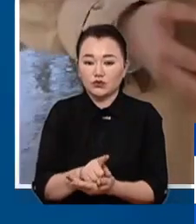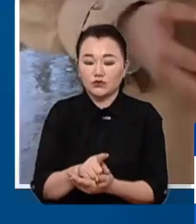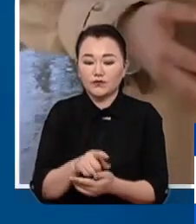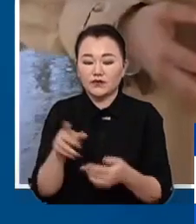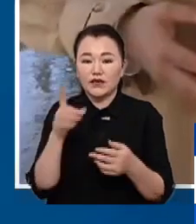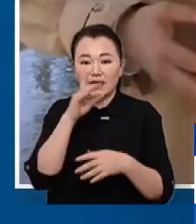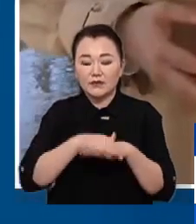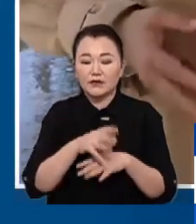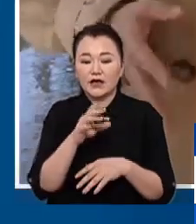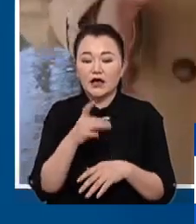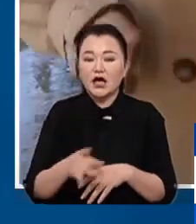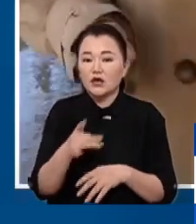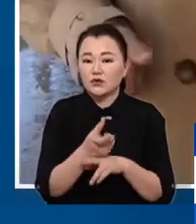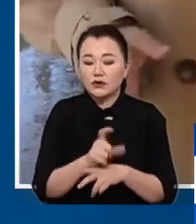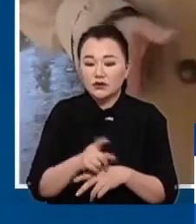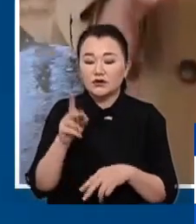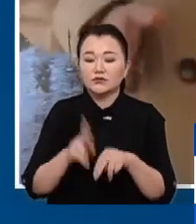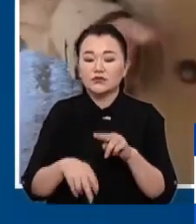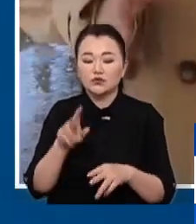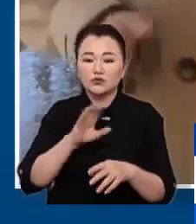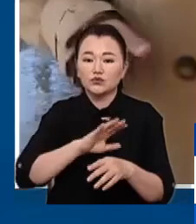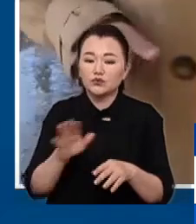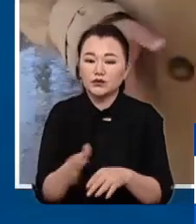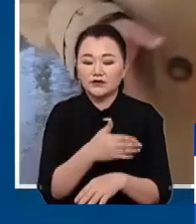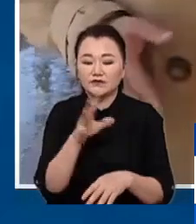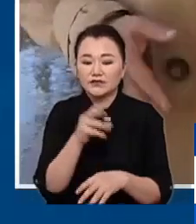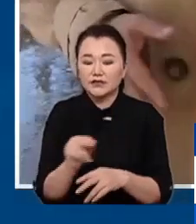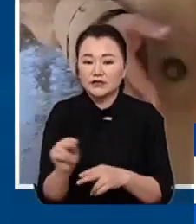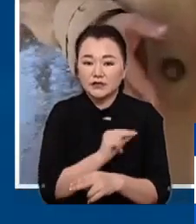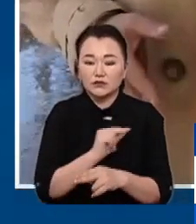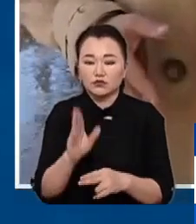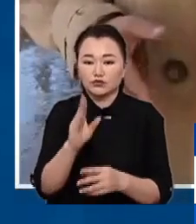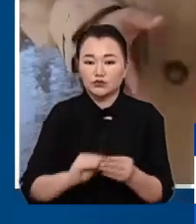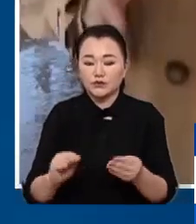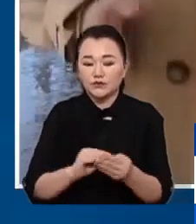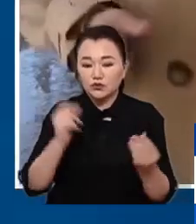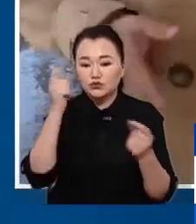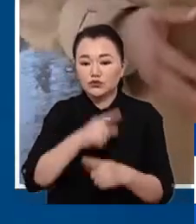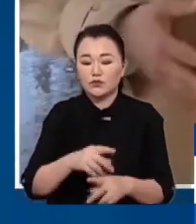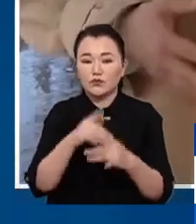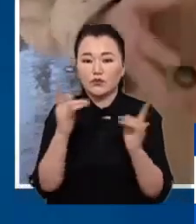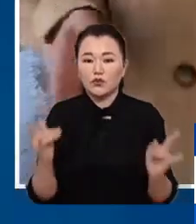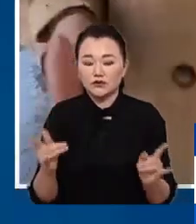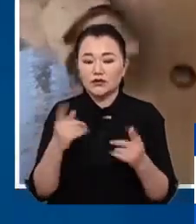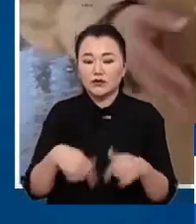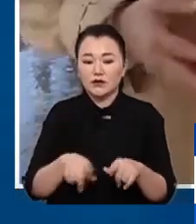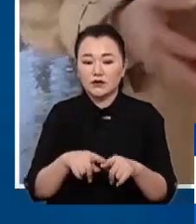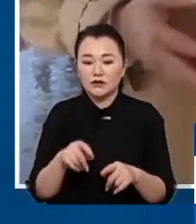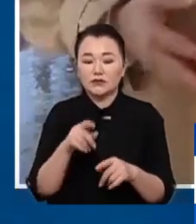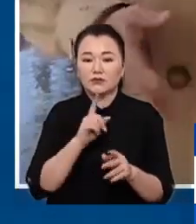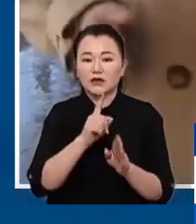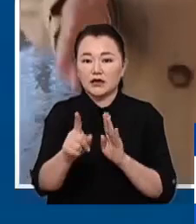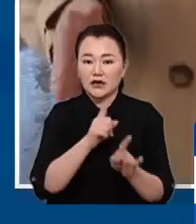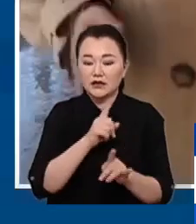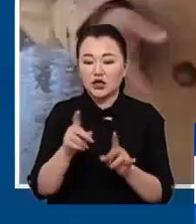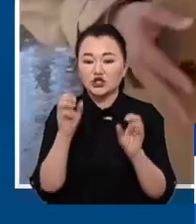акимате Алгинского района уверяют, подрядчик устранит все недоделки. Кроме того, выяснилось, что мост – объект переходящий, то есть